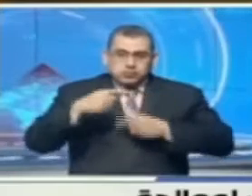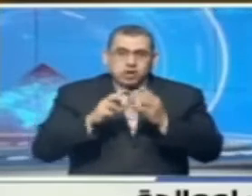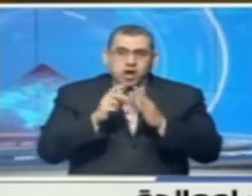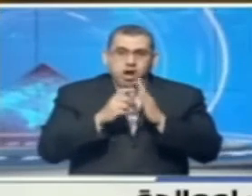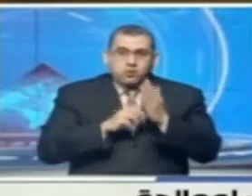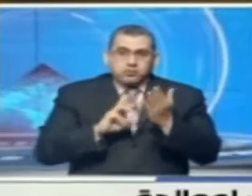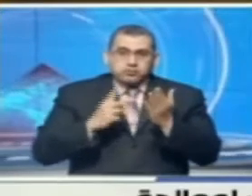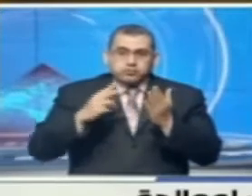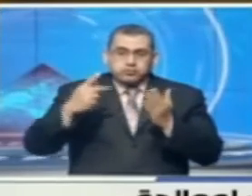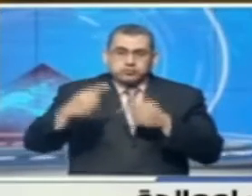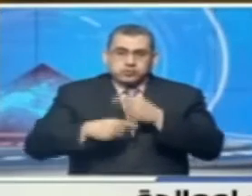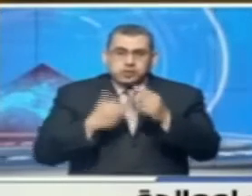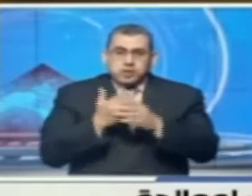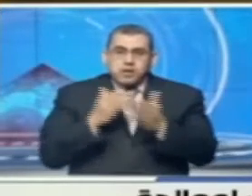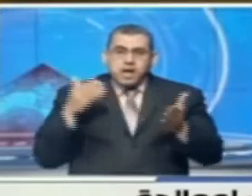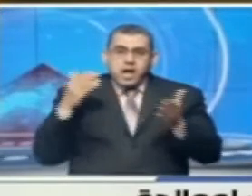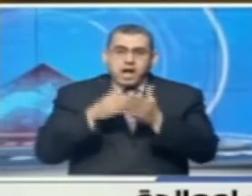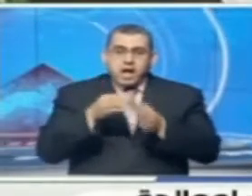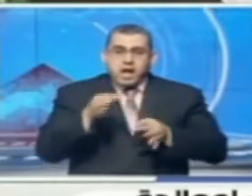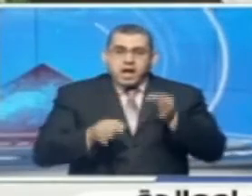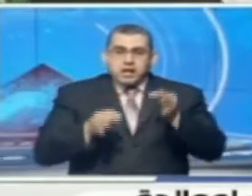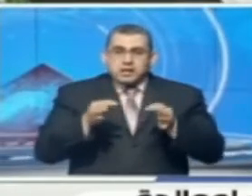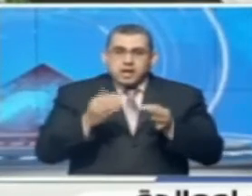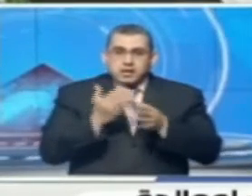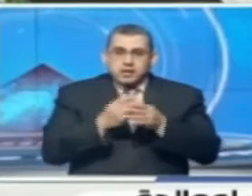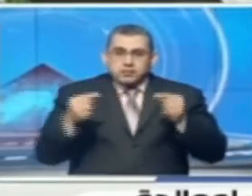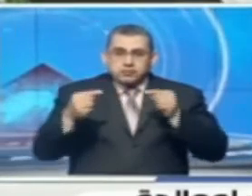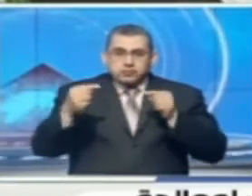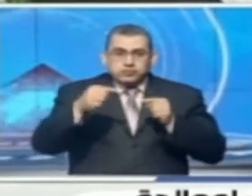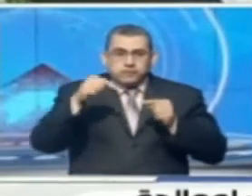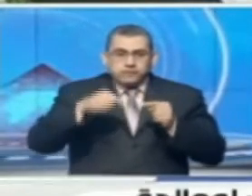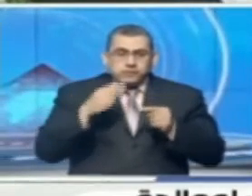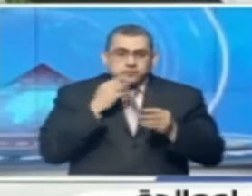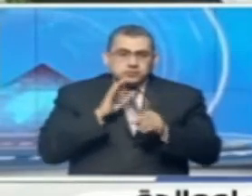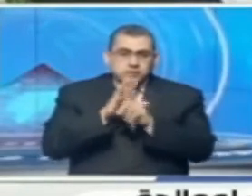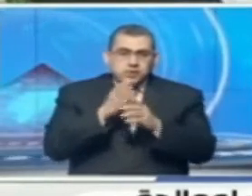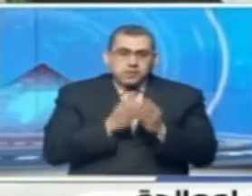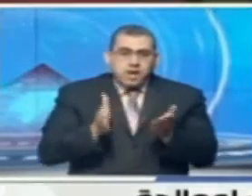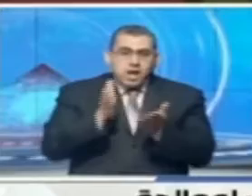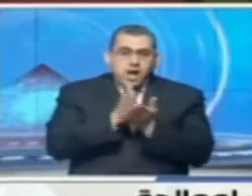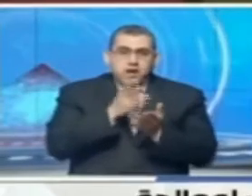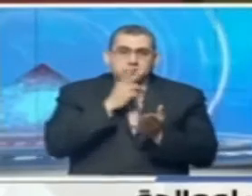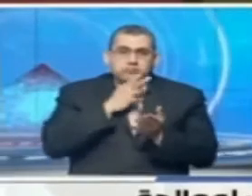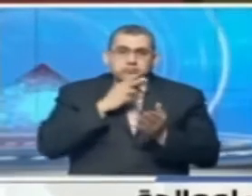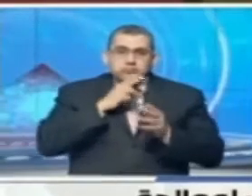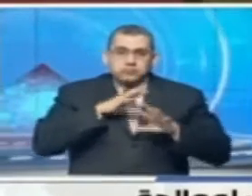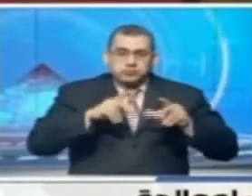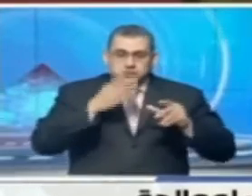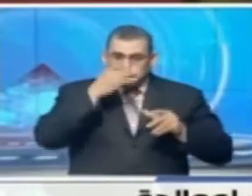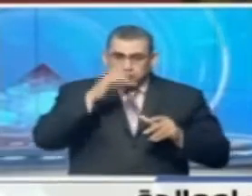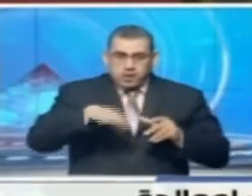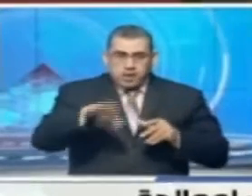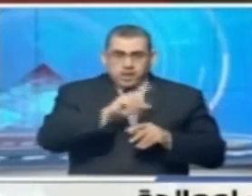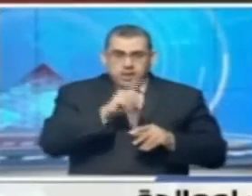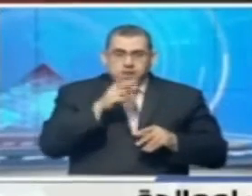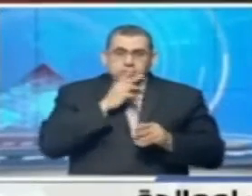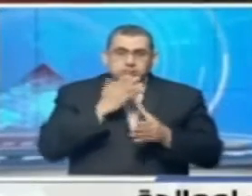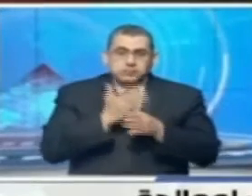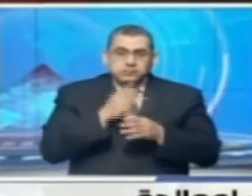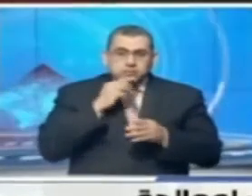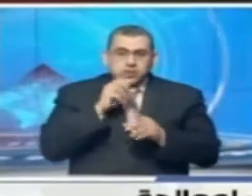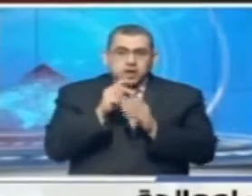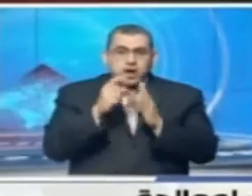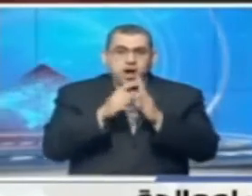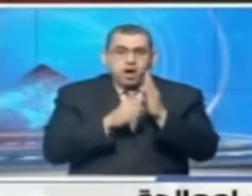طالبت بتسهيل الوصول إلى العدالة لفض نزاعات والدفاع عن الحقوق البيئية، وأوصت بضرورة تعليم